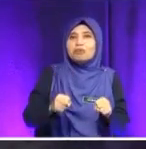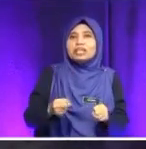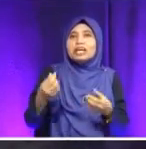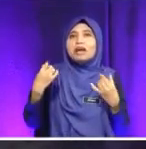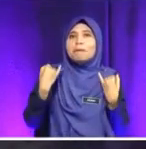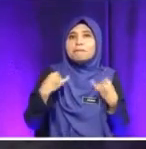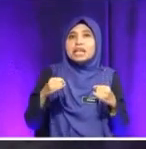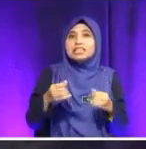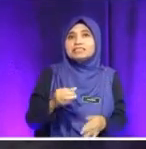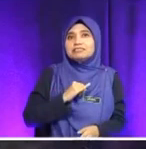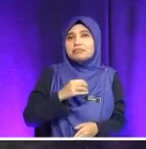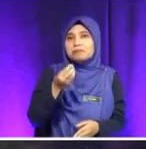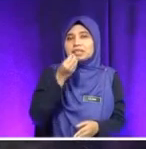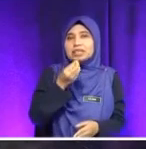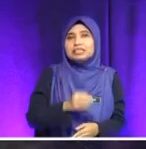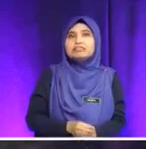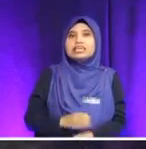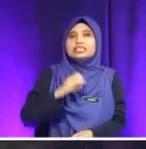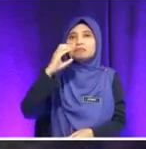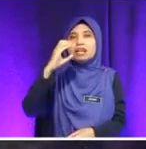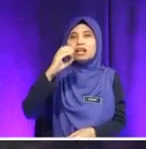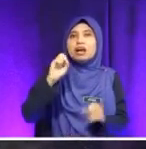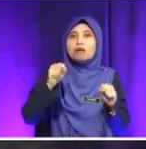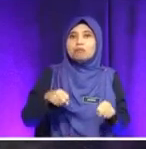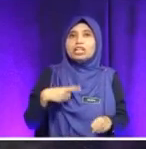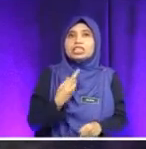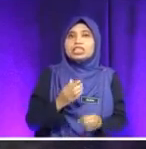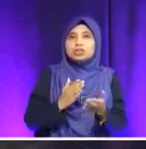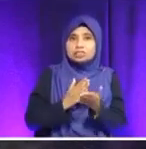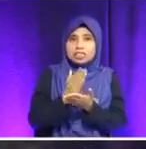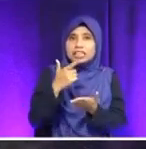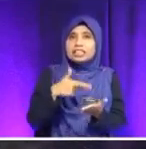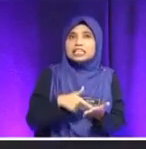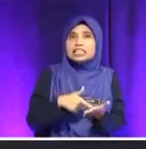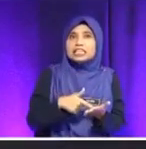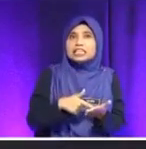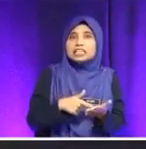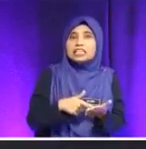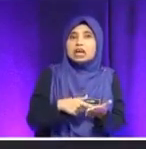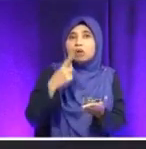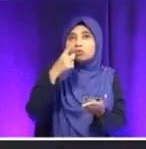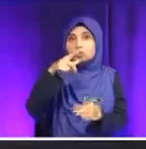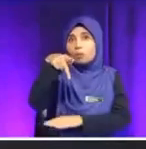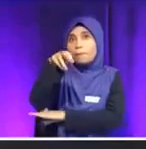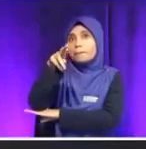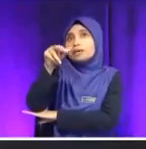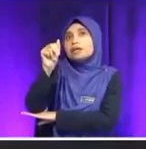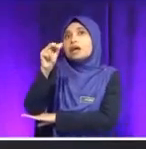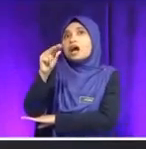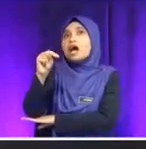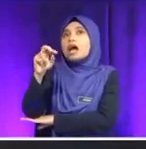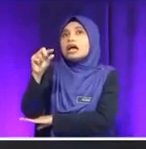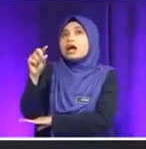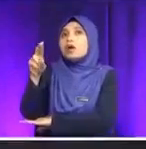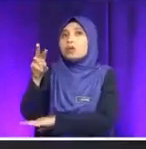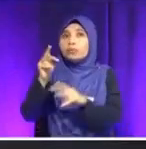napkin pun cantik, kan? Betul, cikgu. Okey, cemerlang. Boleh kita teruskan lagi, cikgu? Okey, kita teruskan untuk peranggu meja yang seterusnya adalah ala kad.